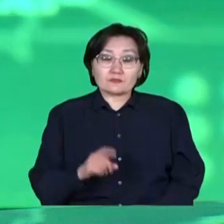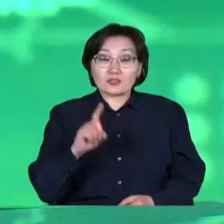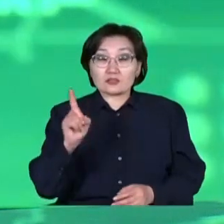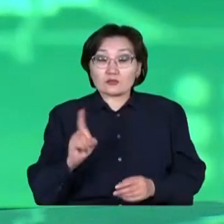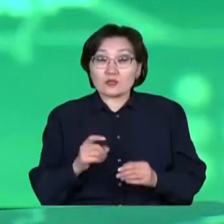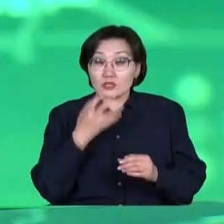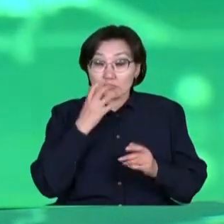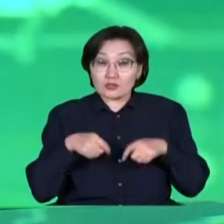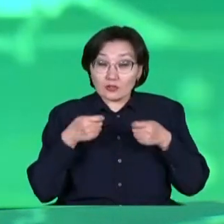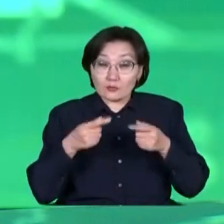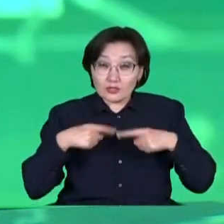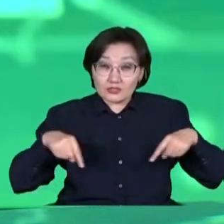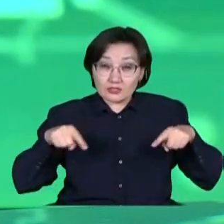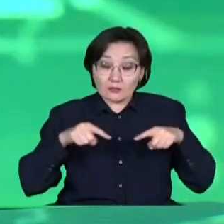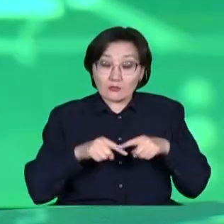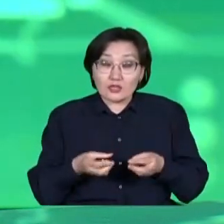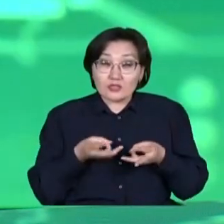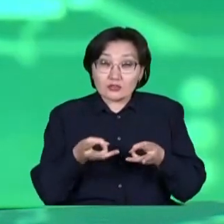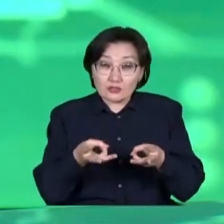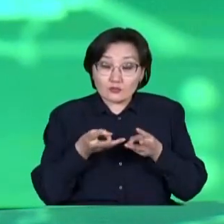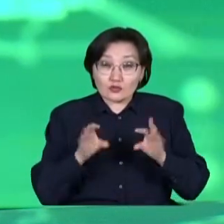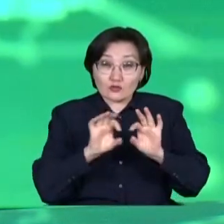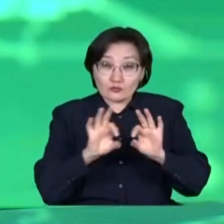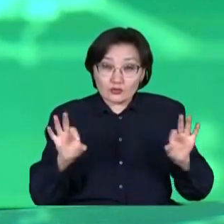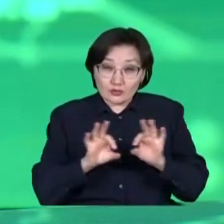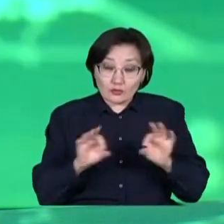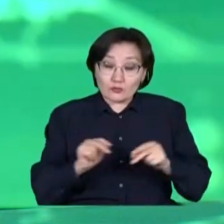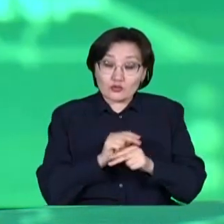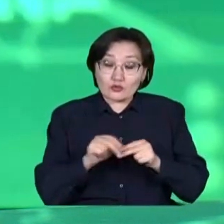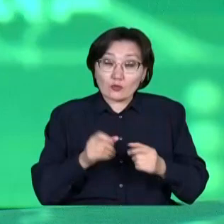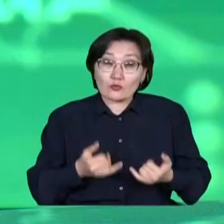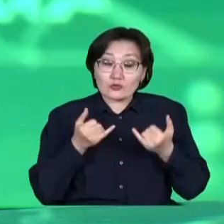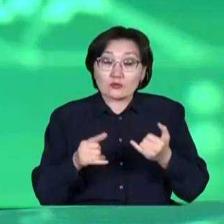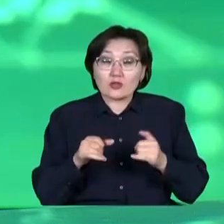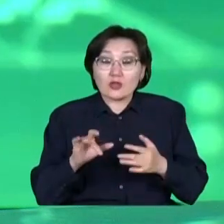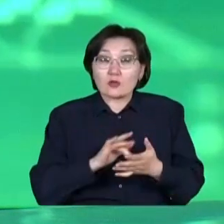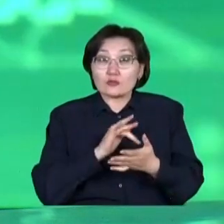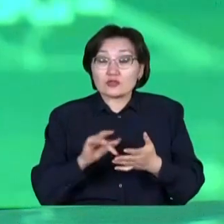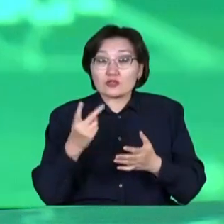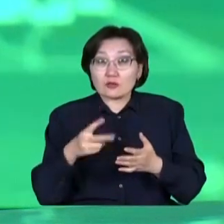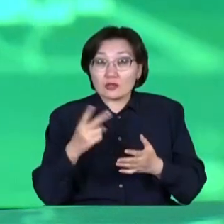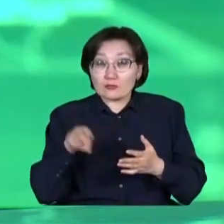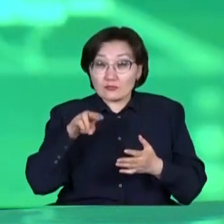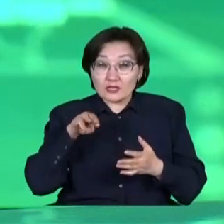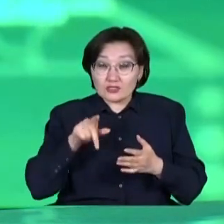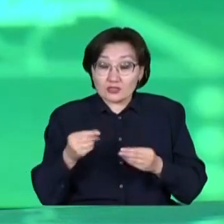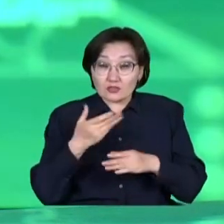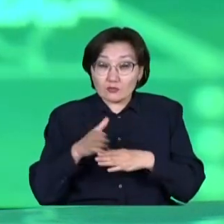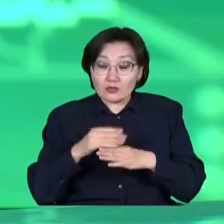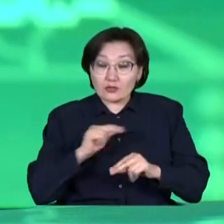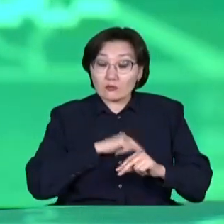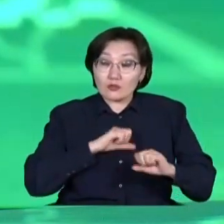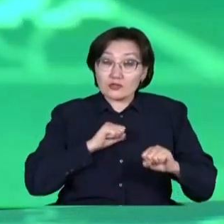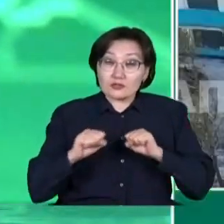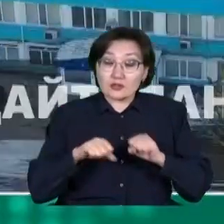Екібастұзда жылу беру орталығындағы қазандық пен желілерді жөндеу үшін қазынадан 22 миллиард теңге бөлінеді. Өңірге жұмыс сапарымен